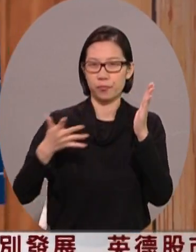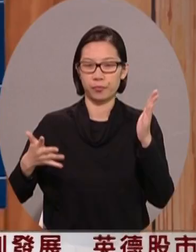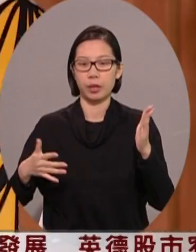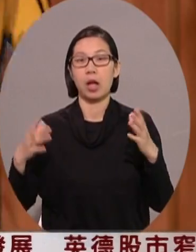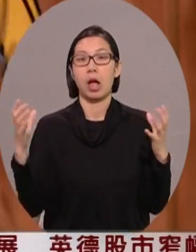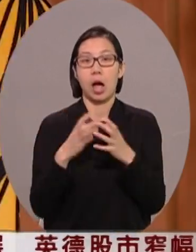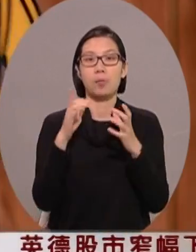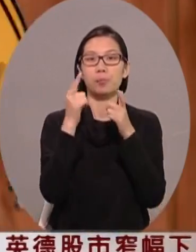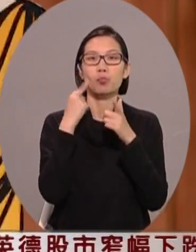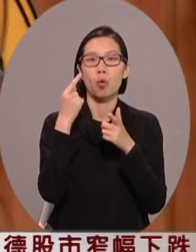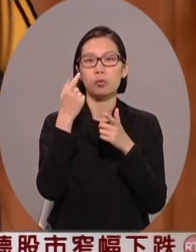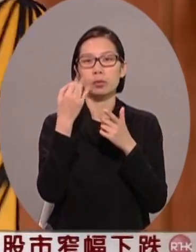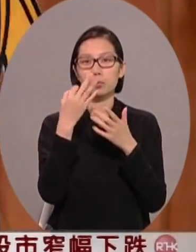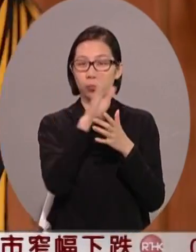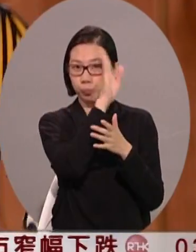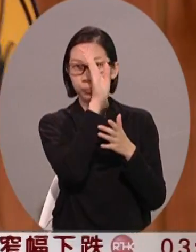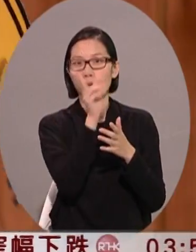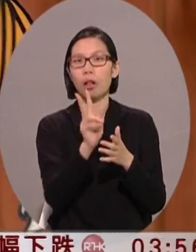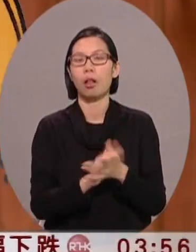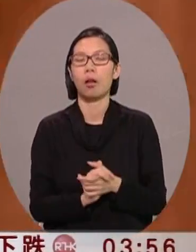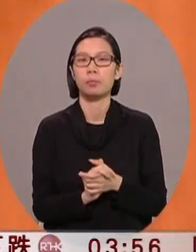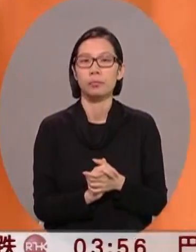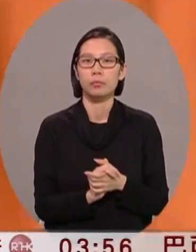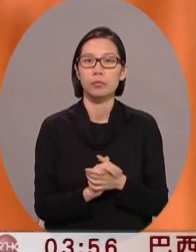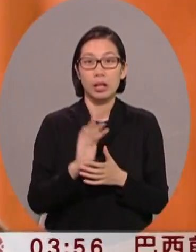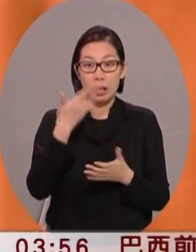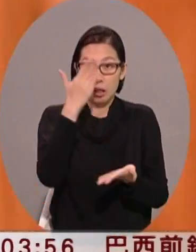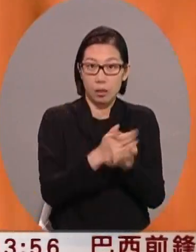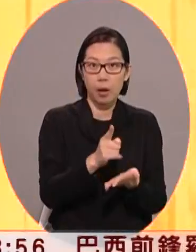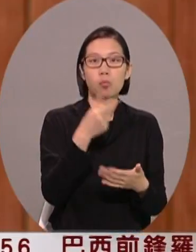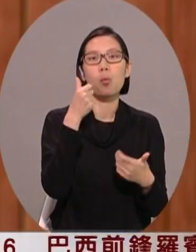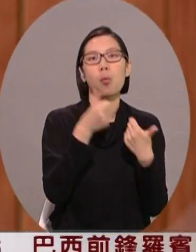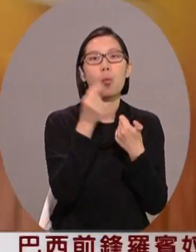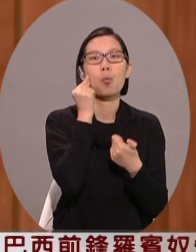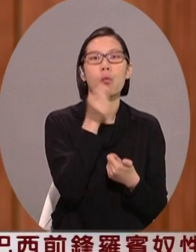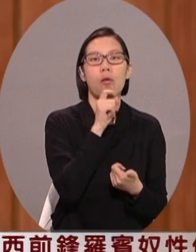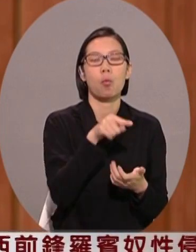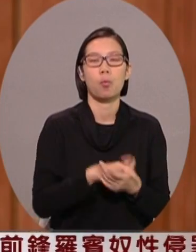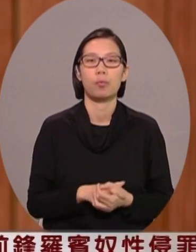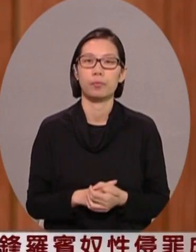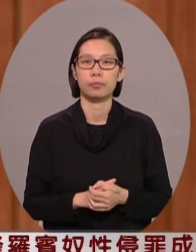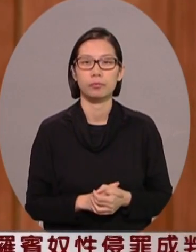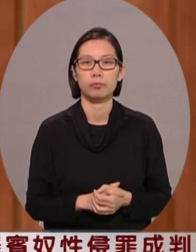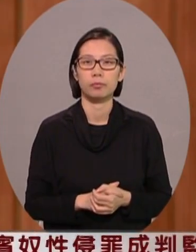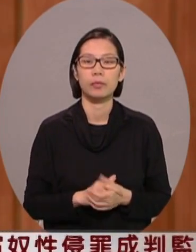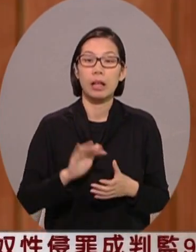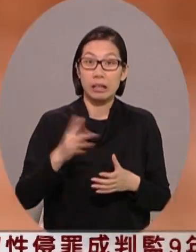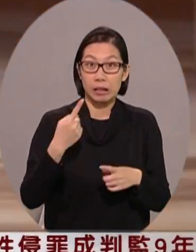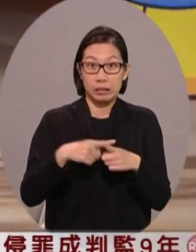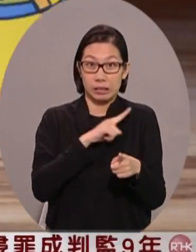齐名的。不过有一样嘢不同，就是他有老婆。之但是被逼